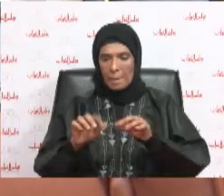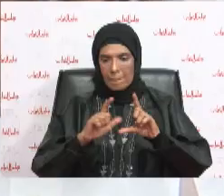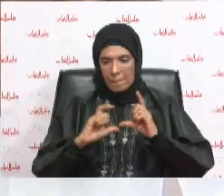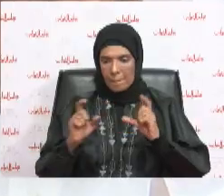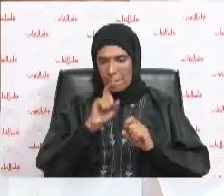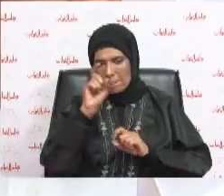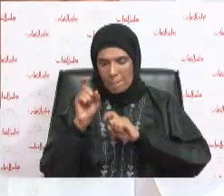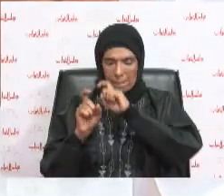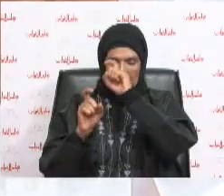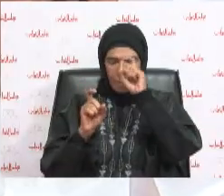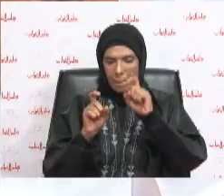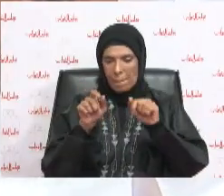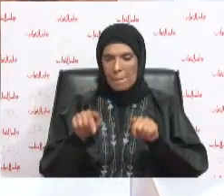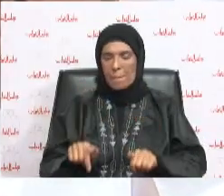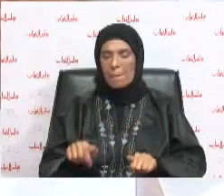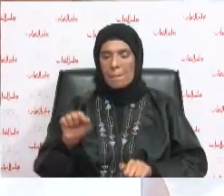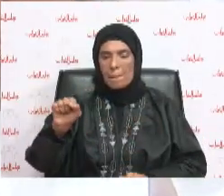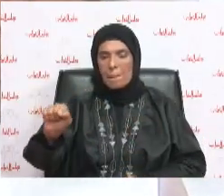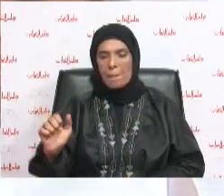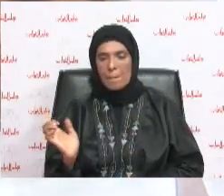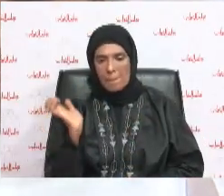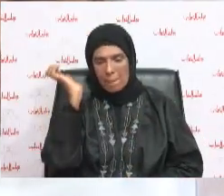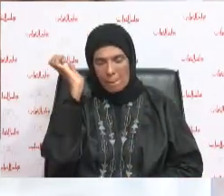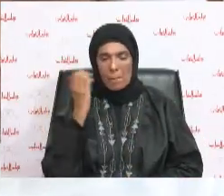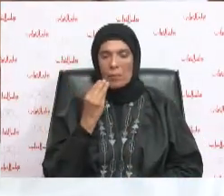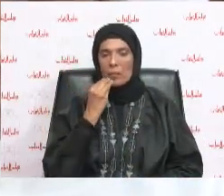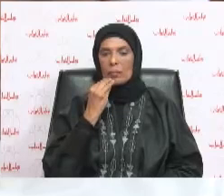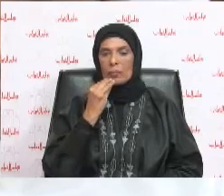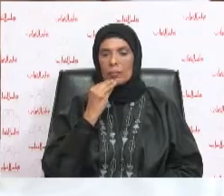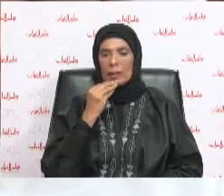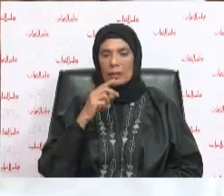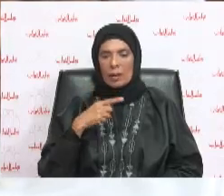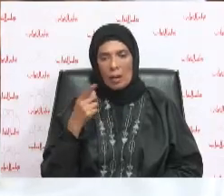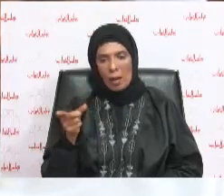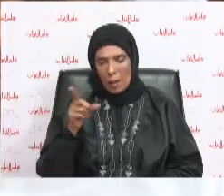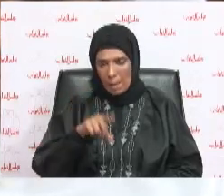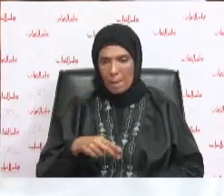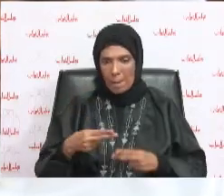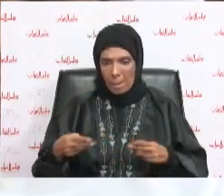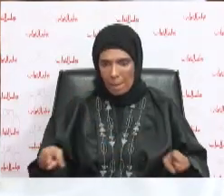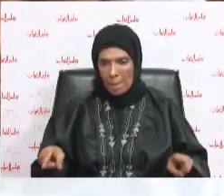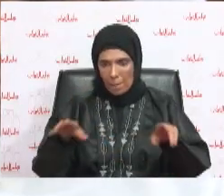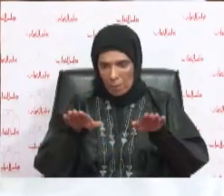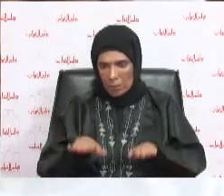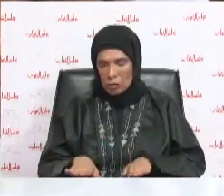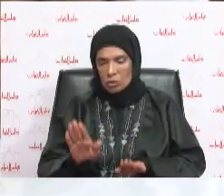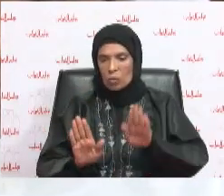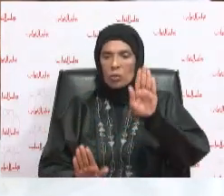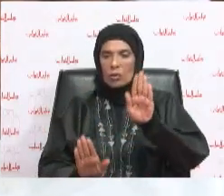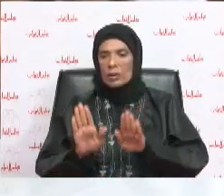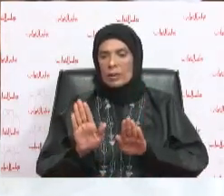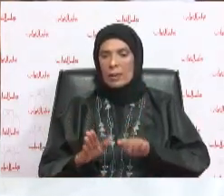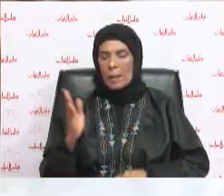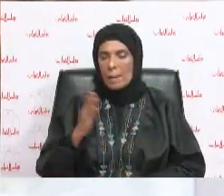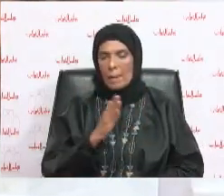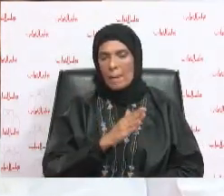تحقيق برلمانية بشأن الأمن الغذائي بعد موافقة مجلسكم الموقر